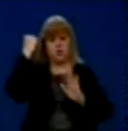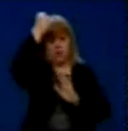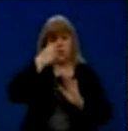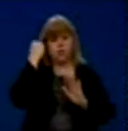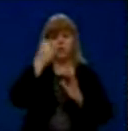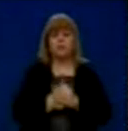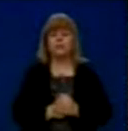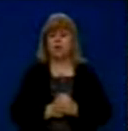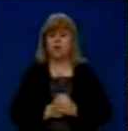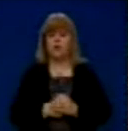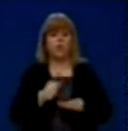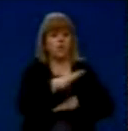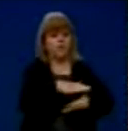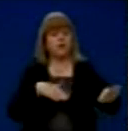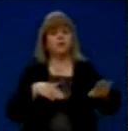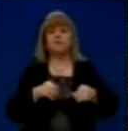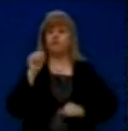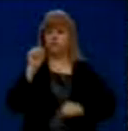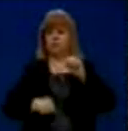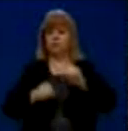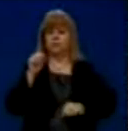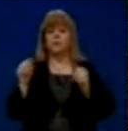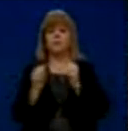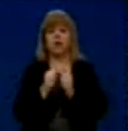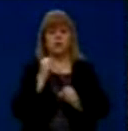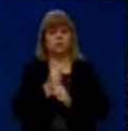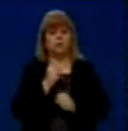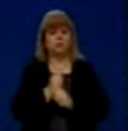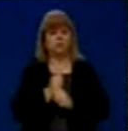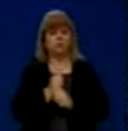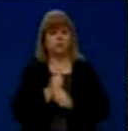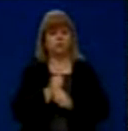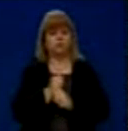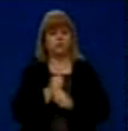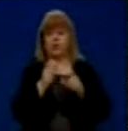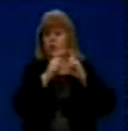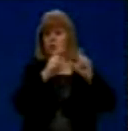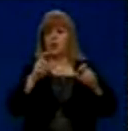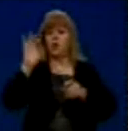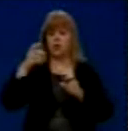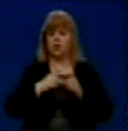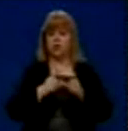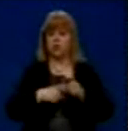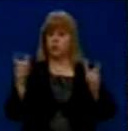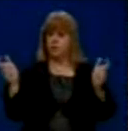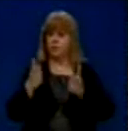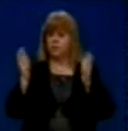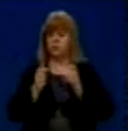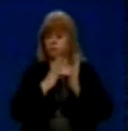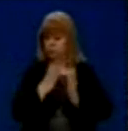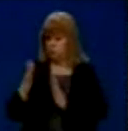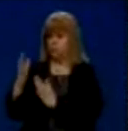Kosovës. Kuvendi zotohet të avancojë bashkëpunimin mes institucionit tonë dhe shoqërisë civile përmes bashkëpunimit të